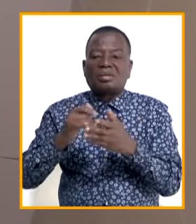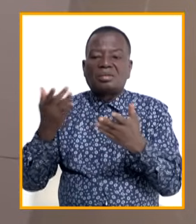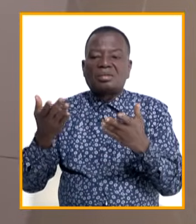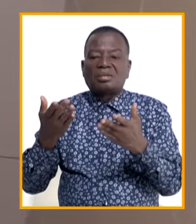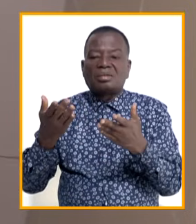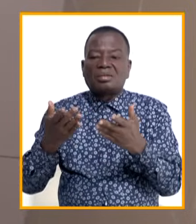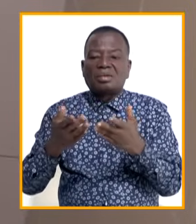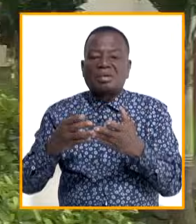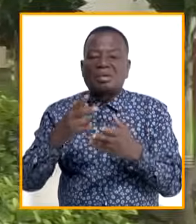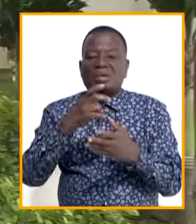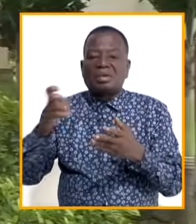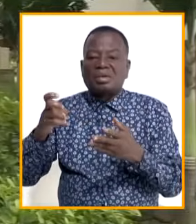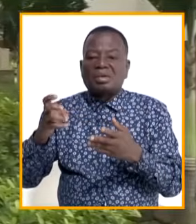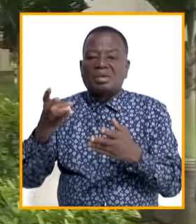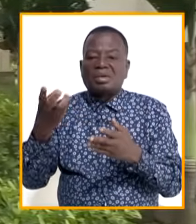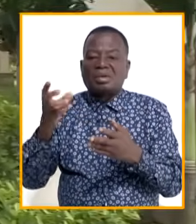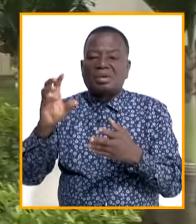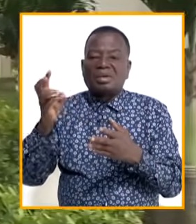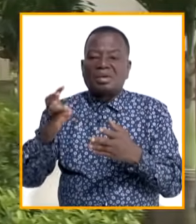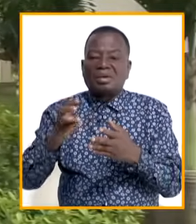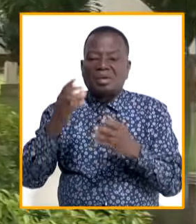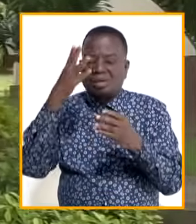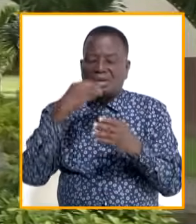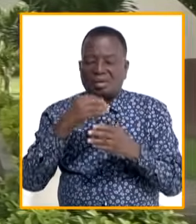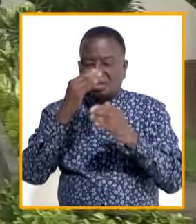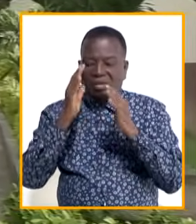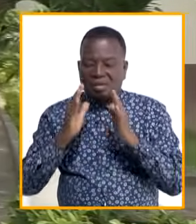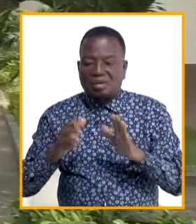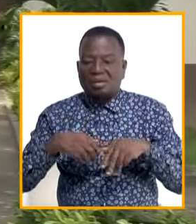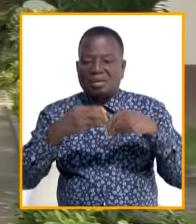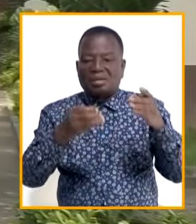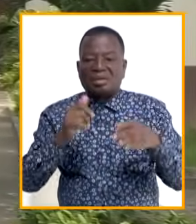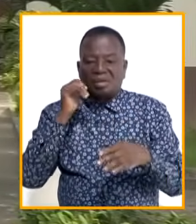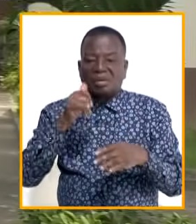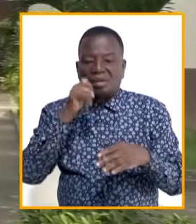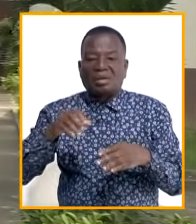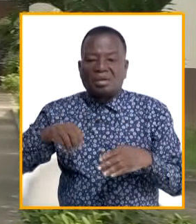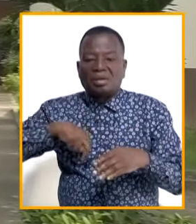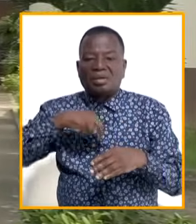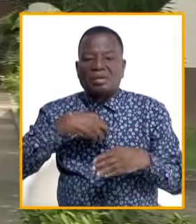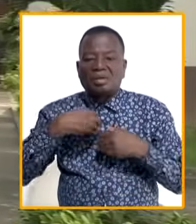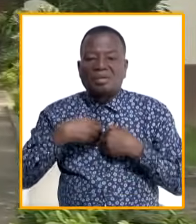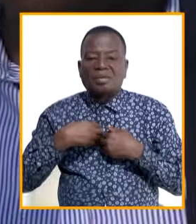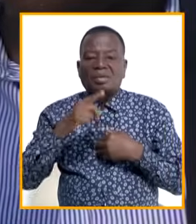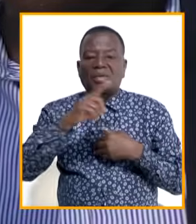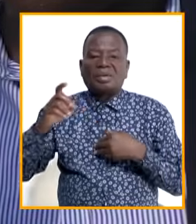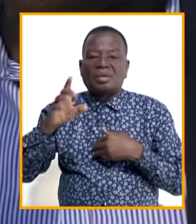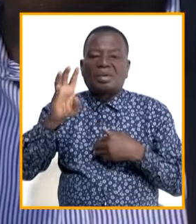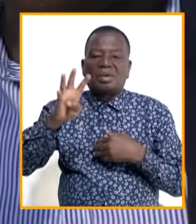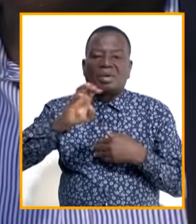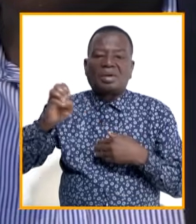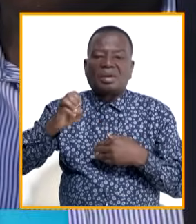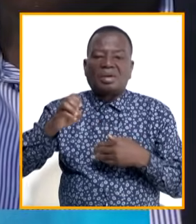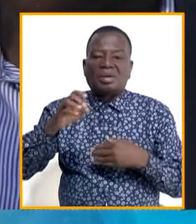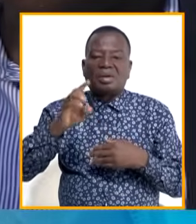genre puisque 216 chambres seront réservées uniquement aux filles. Nous avons 1460 lits et 216